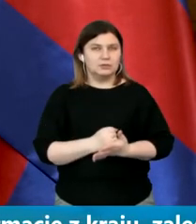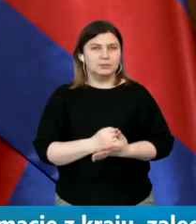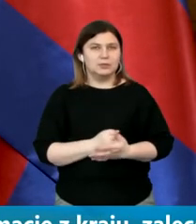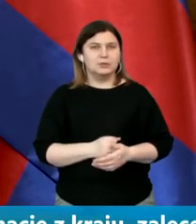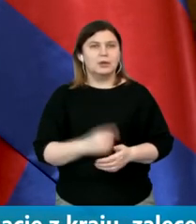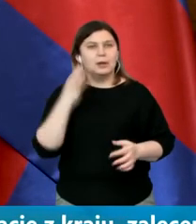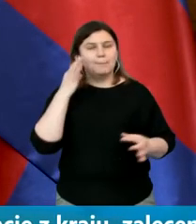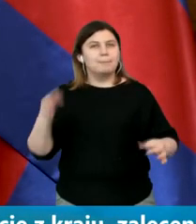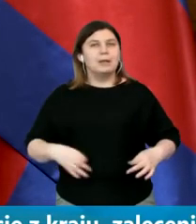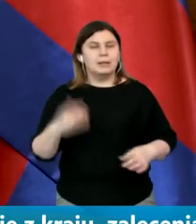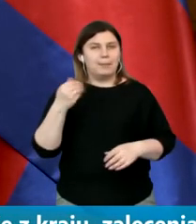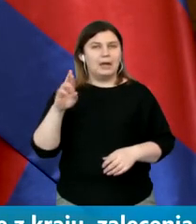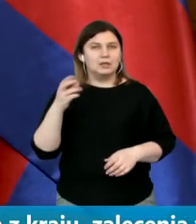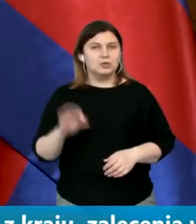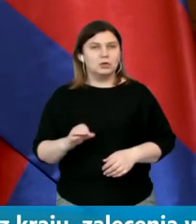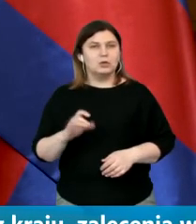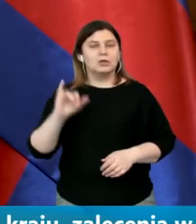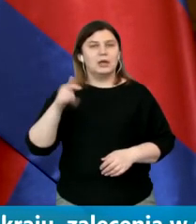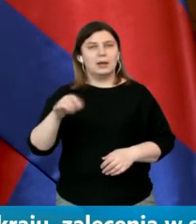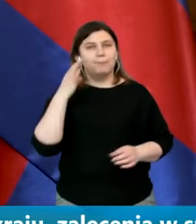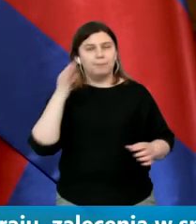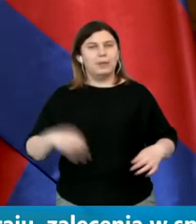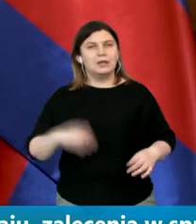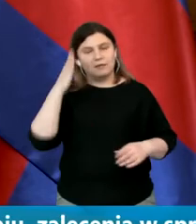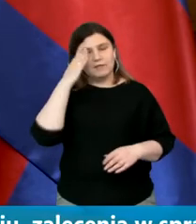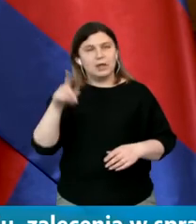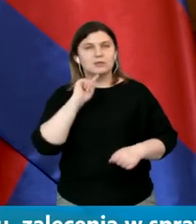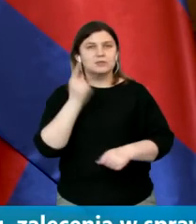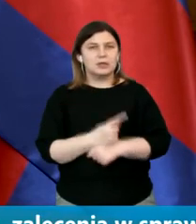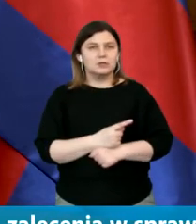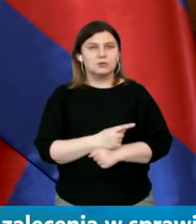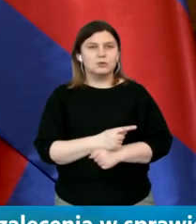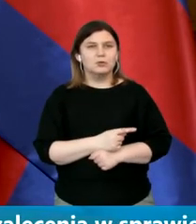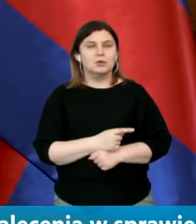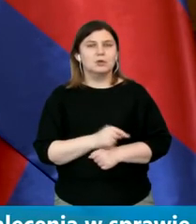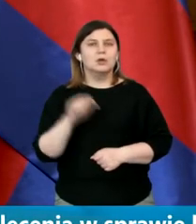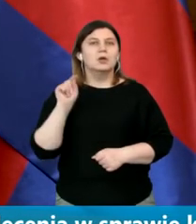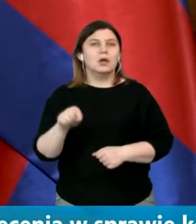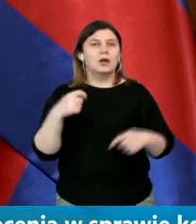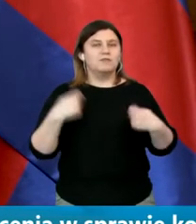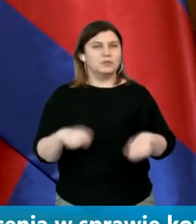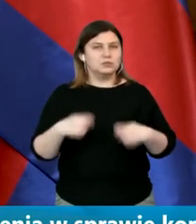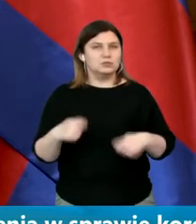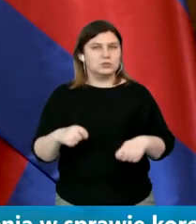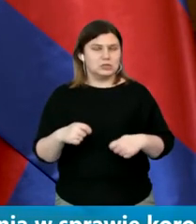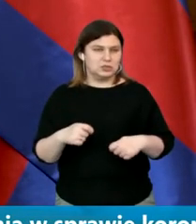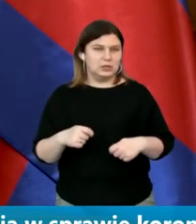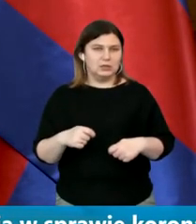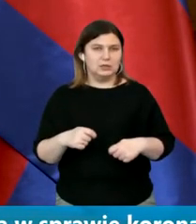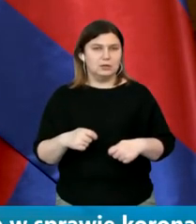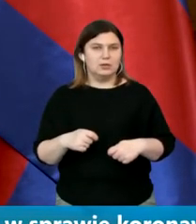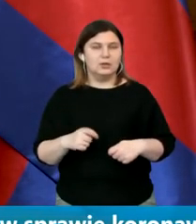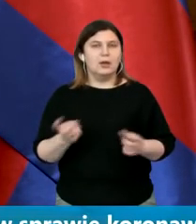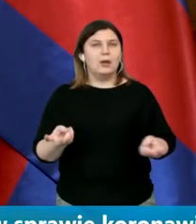Pani Marto, jak Pani wie, podjęliśmy decyzję o tym, aby w Szczecinie